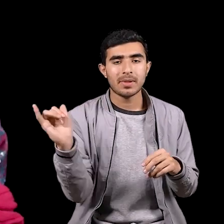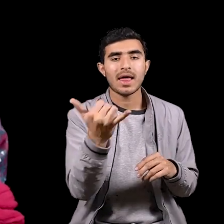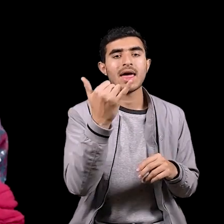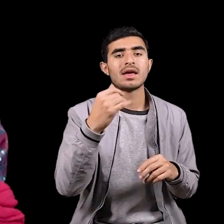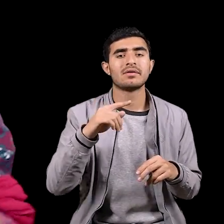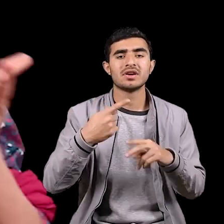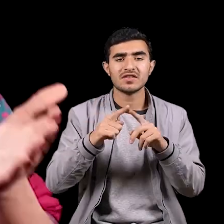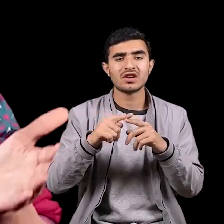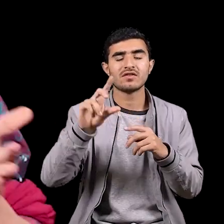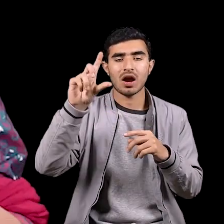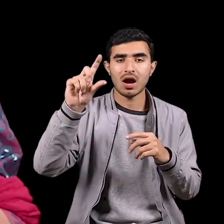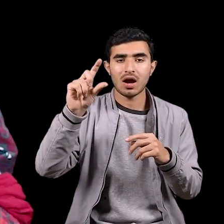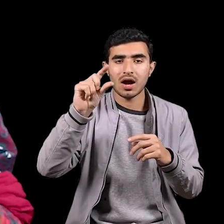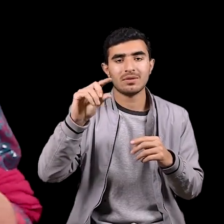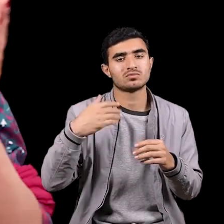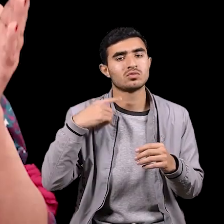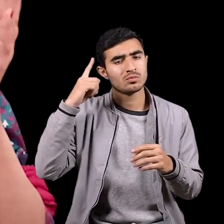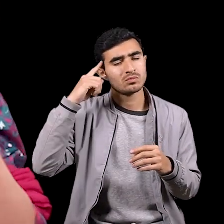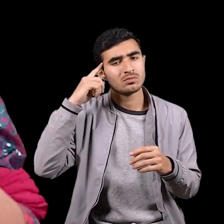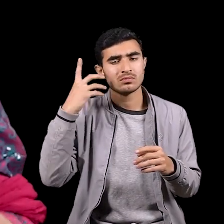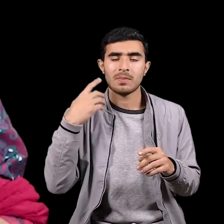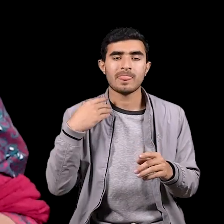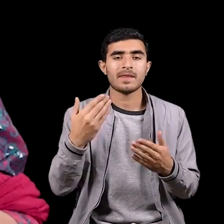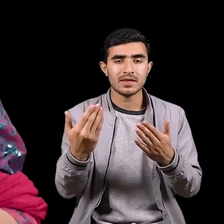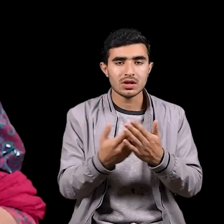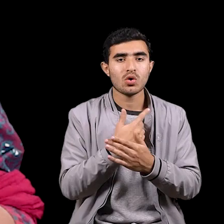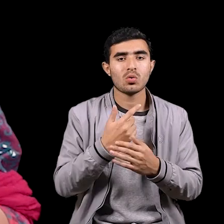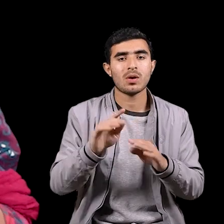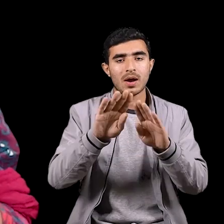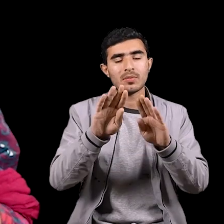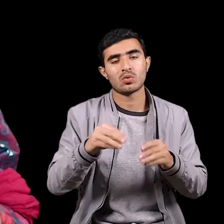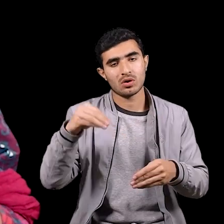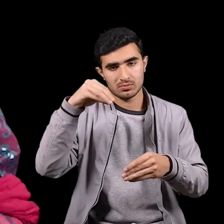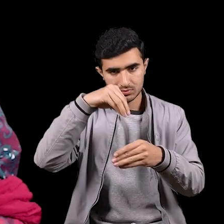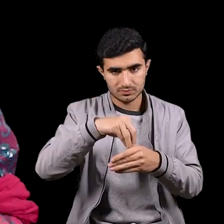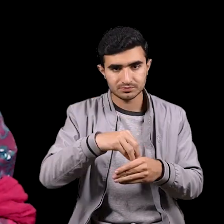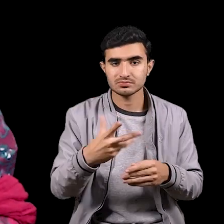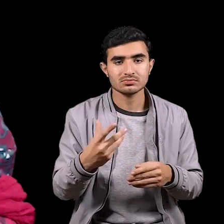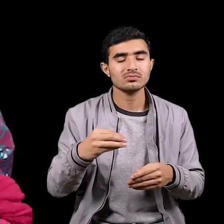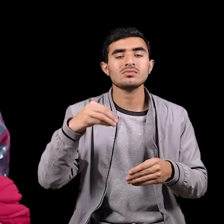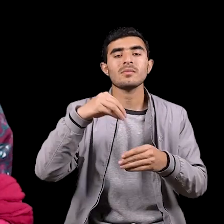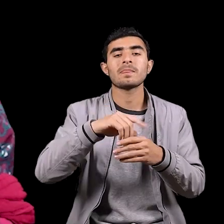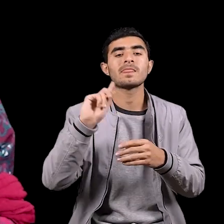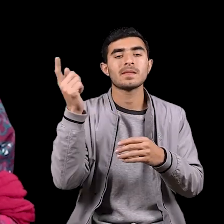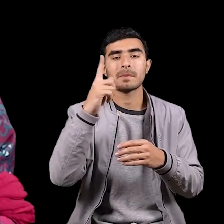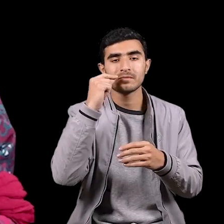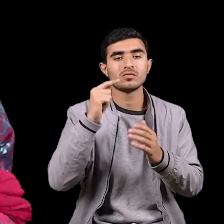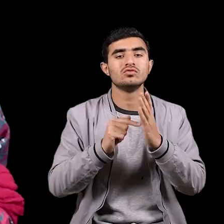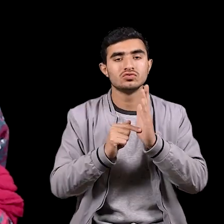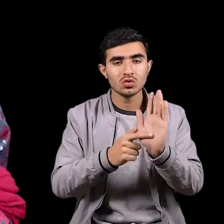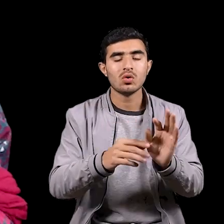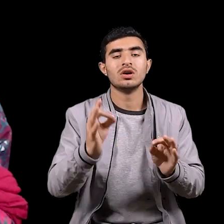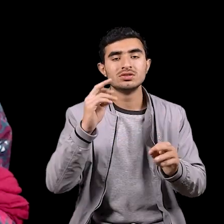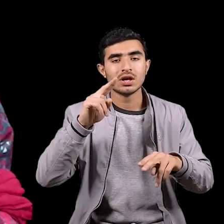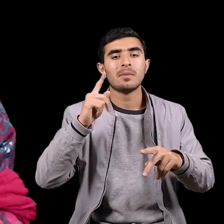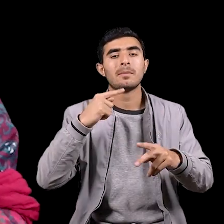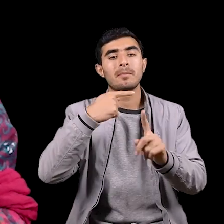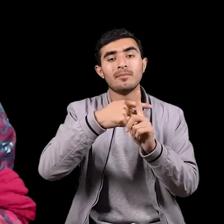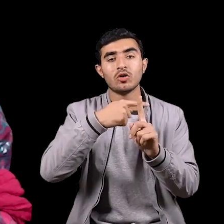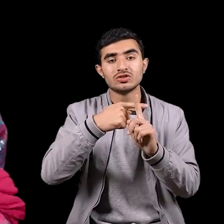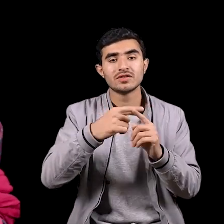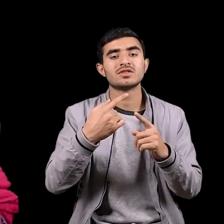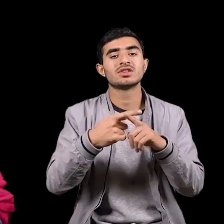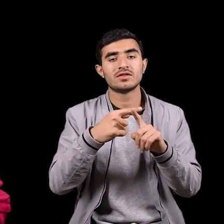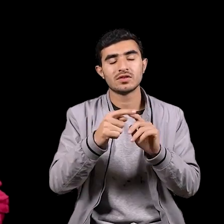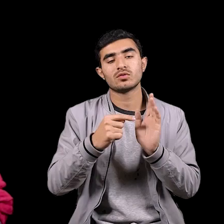हैं, परेशानियाँ भी हैं, माशी हालात भी हैं, बहुत सारी चीज़ें हैं। तो उसका यही एक हल होता है कि